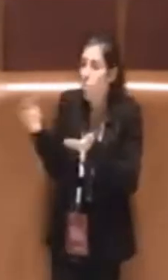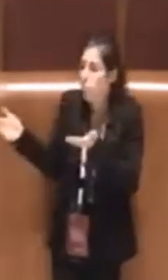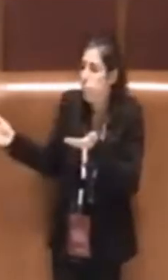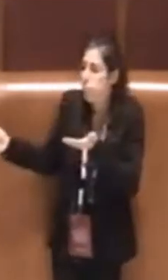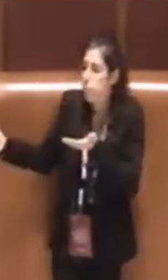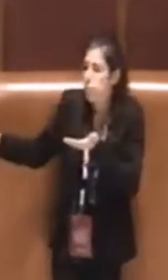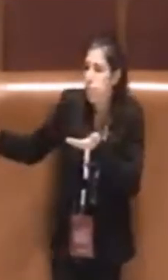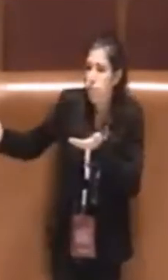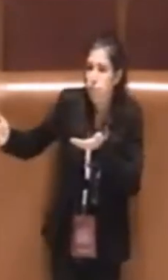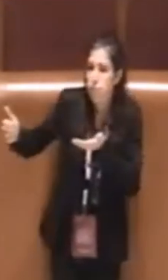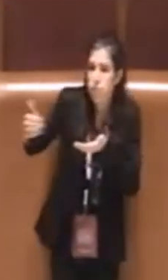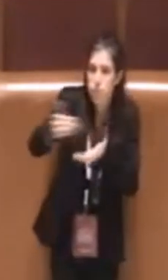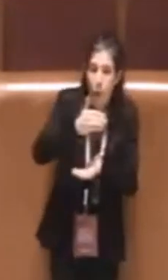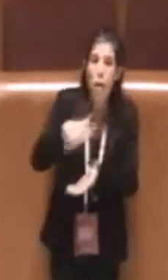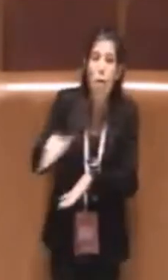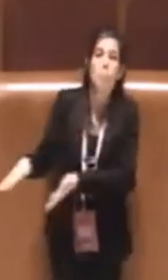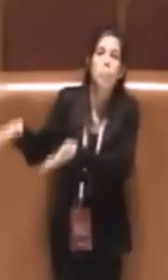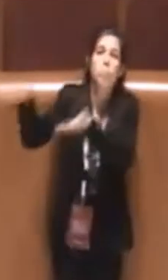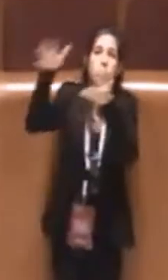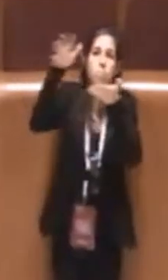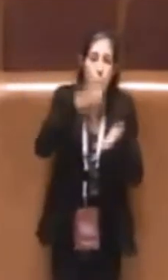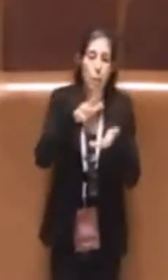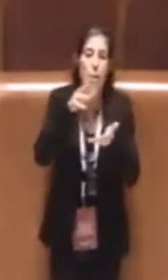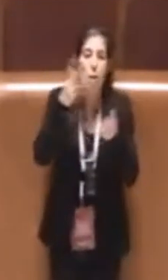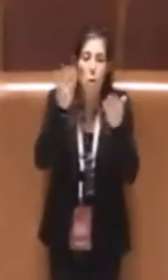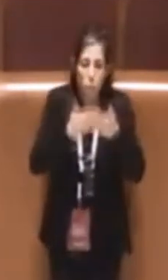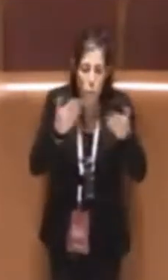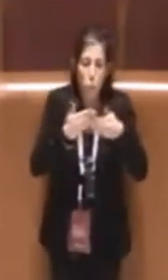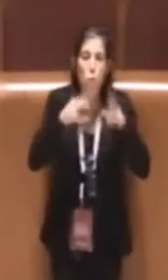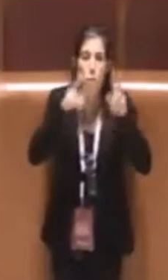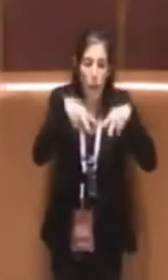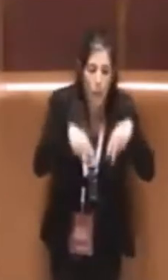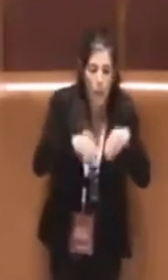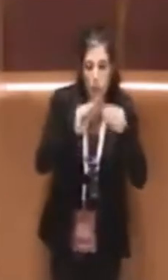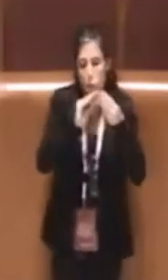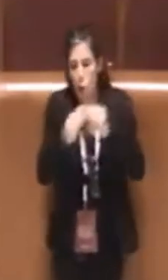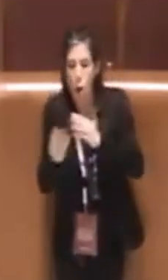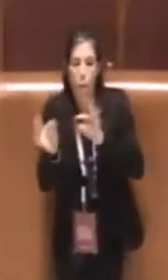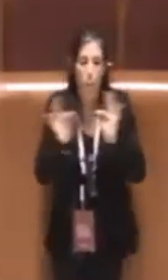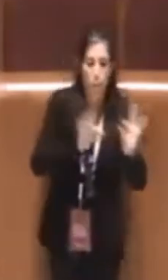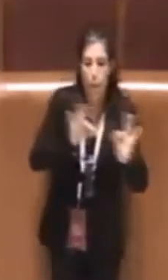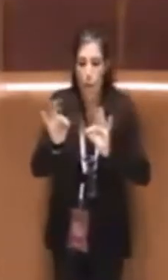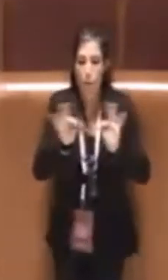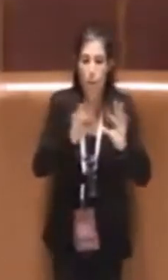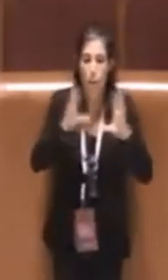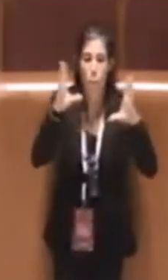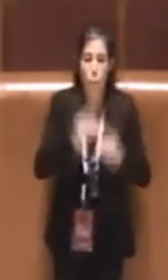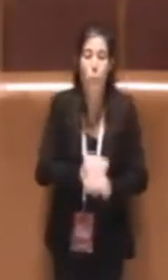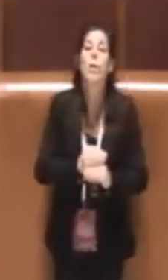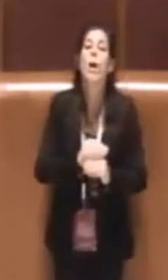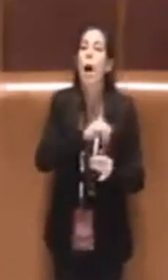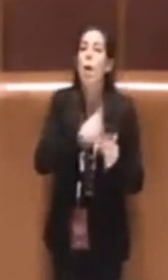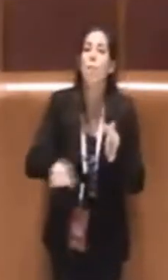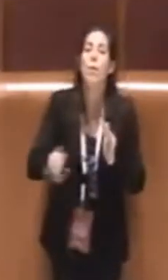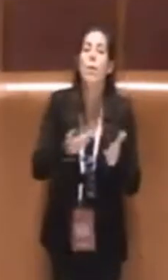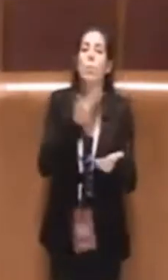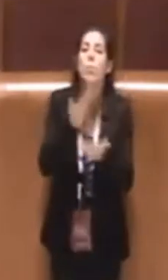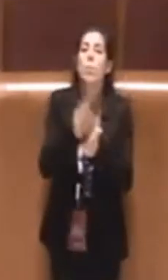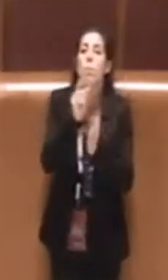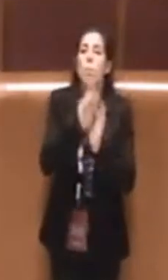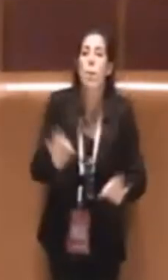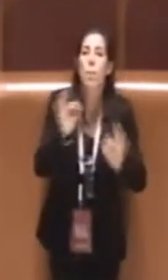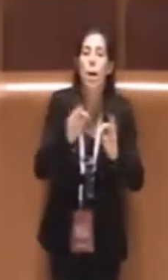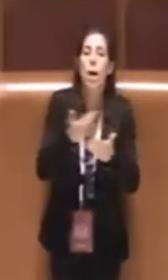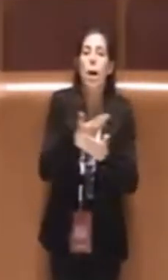della delibera. Le osservazioni che sono state raccolte in numerosi e lunghi incontri con le consulte. Ancora